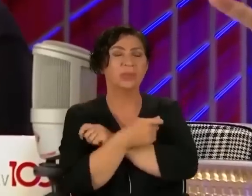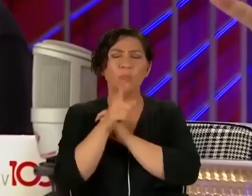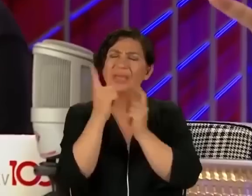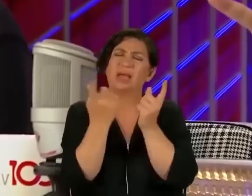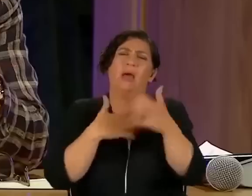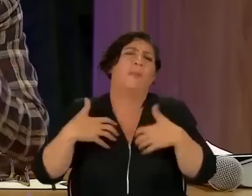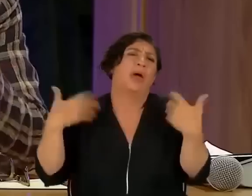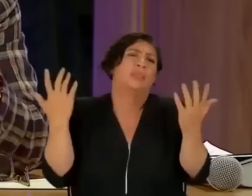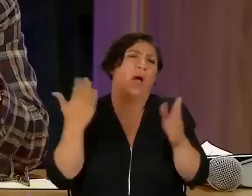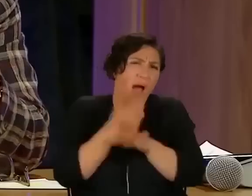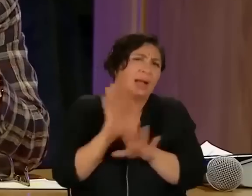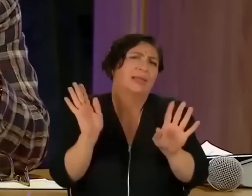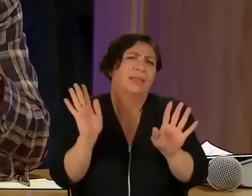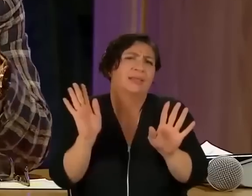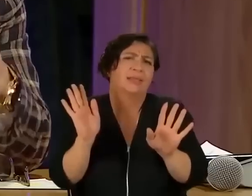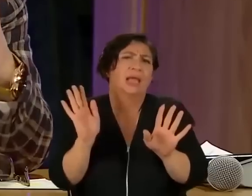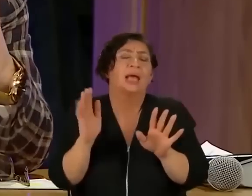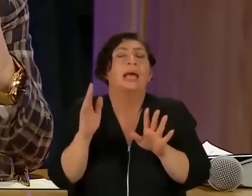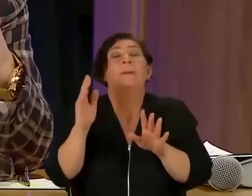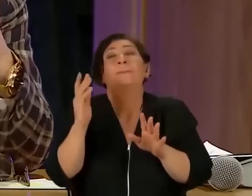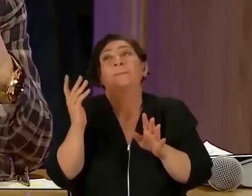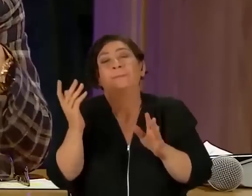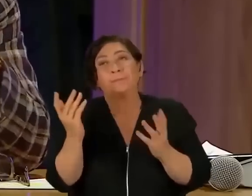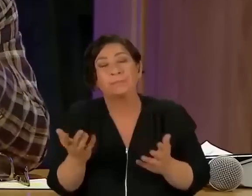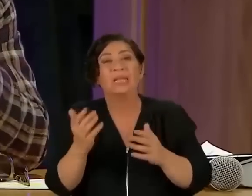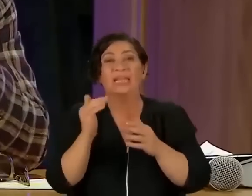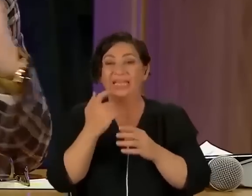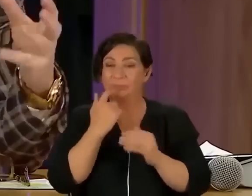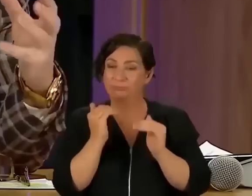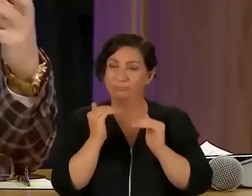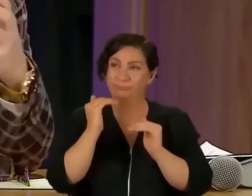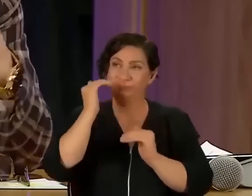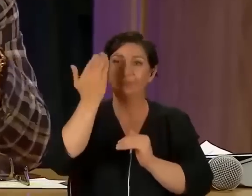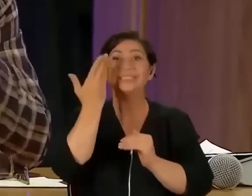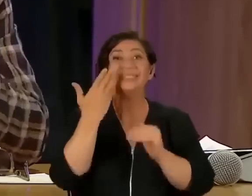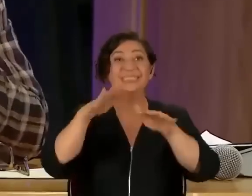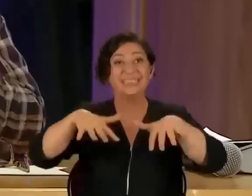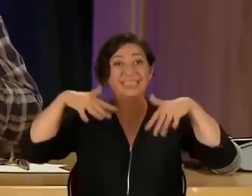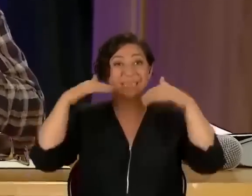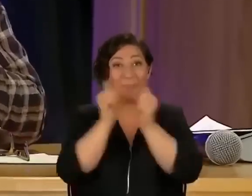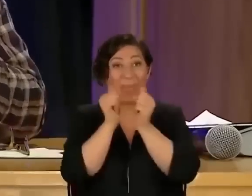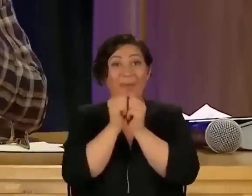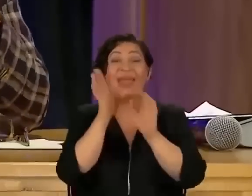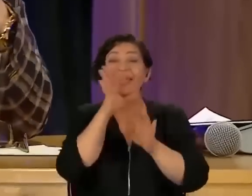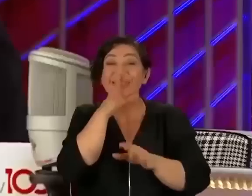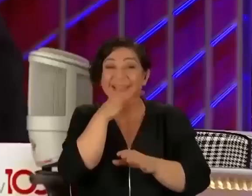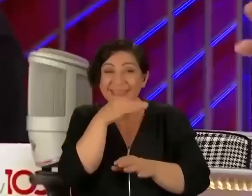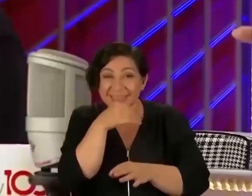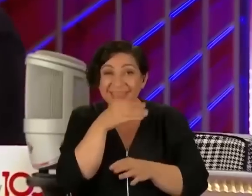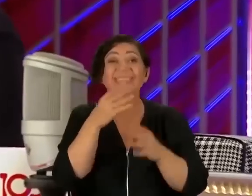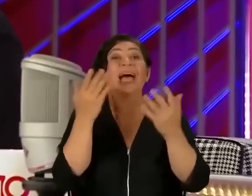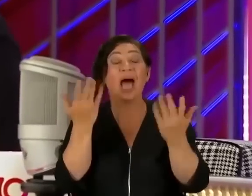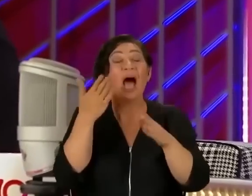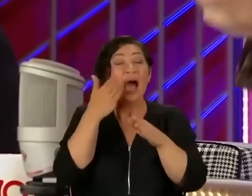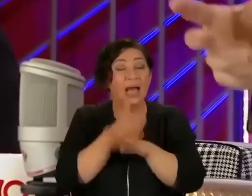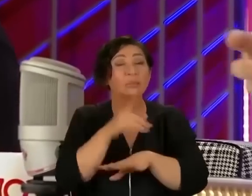bir kahraman. Hakikaten bir kahraman. Ve yaş aldıkça, seyircisiyle beraber yaşlandıkça da